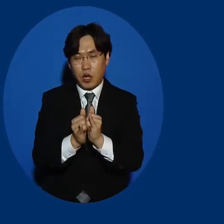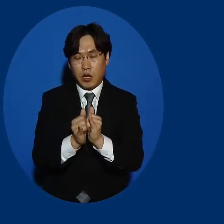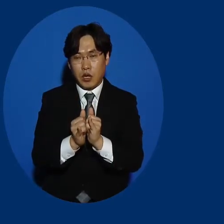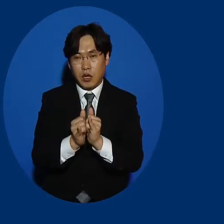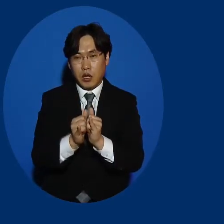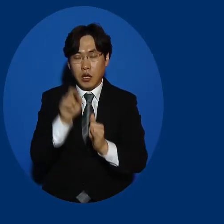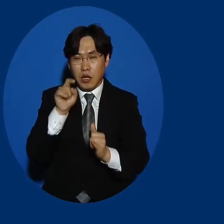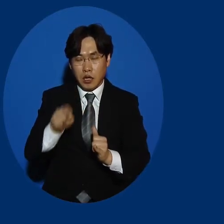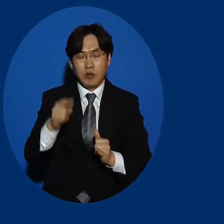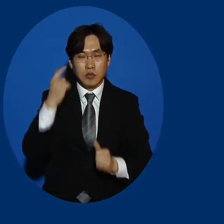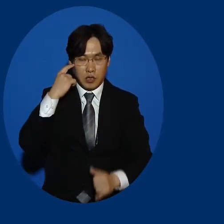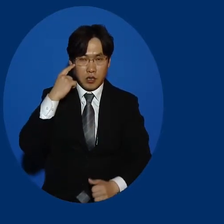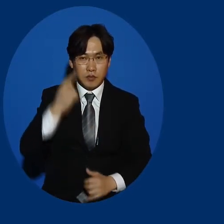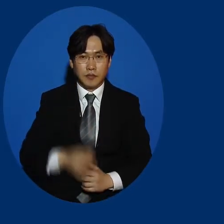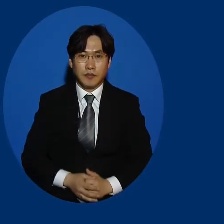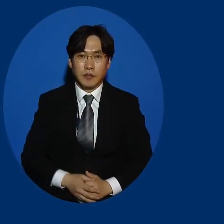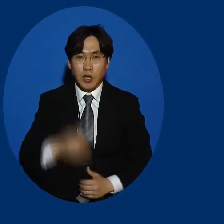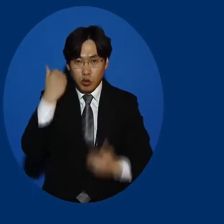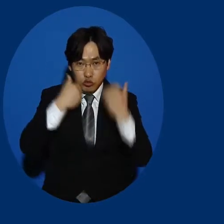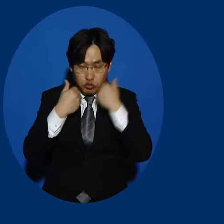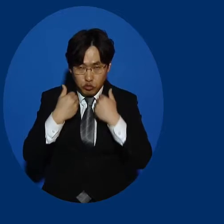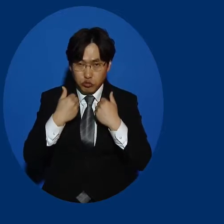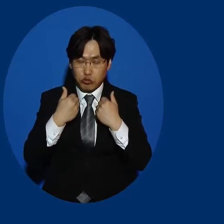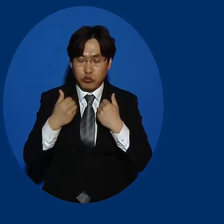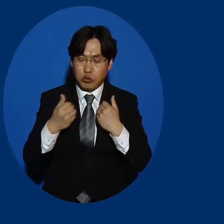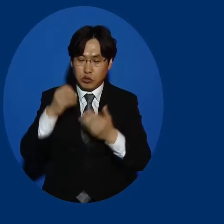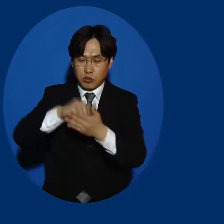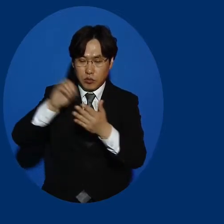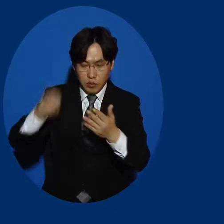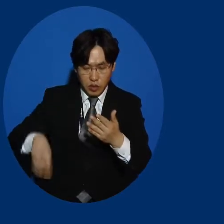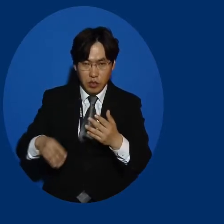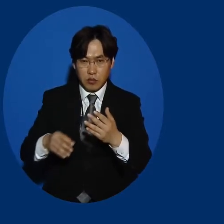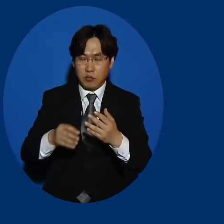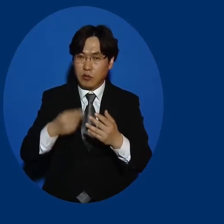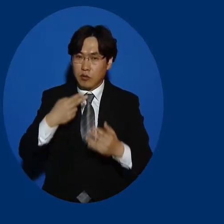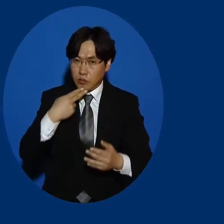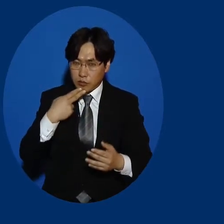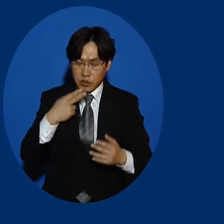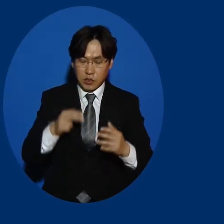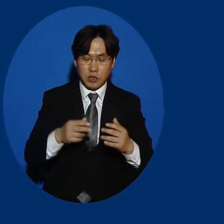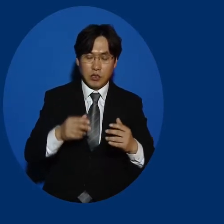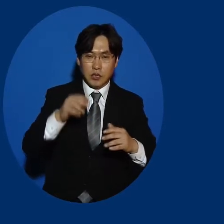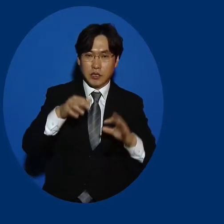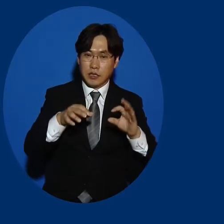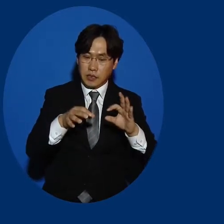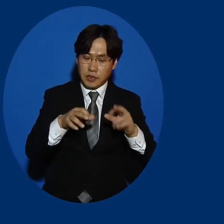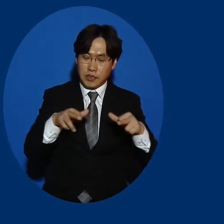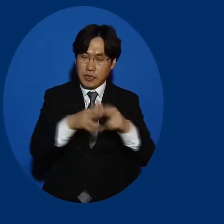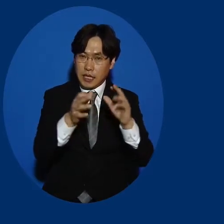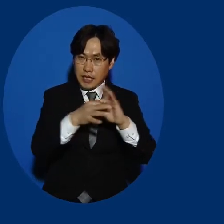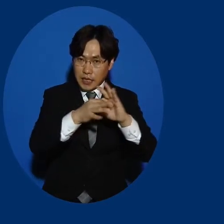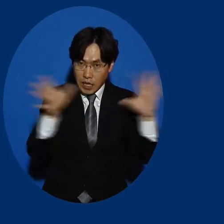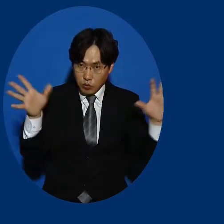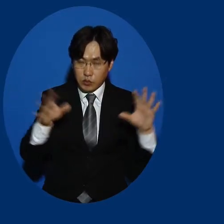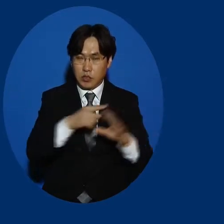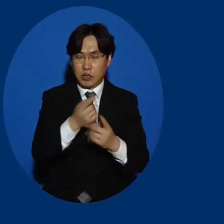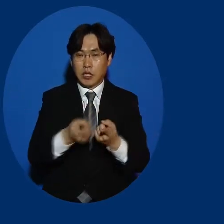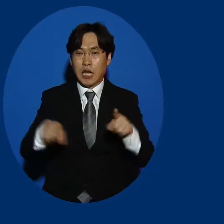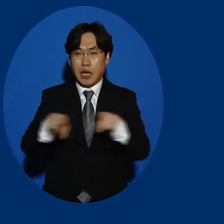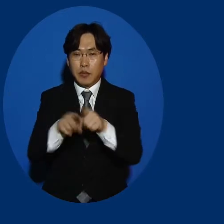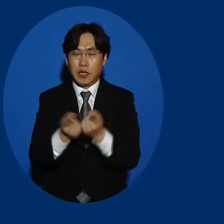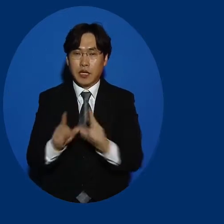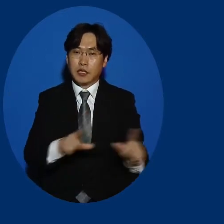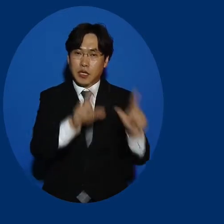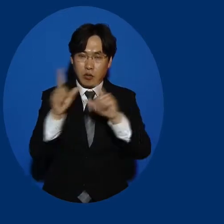공생사회라고 생각을 합니다. 그래서 누구든 장애 유무에 관계없이 계속해서 배울 수 있는 사회 그리고 장애를 가진